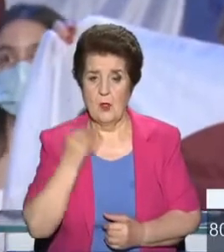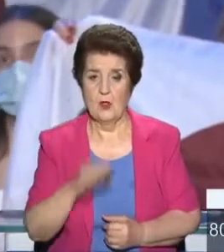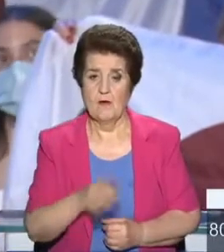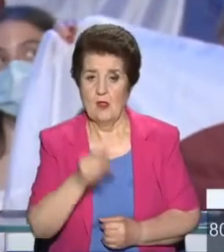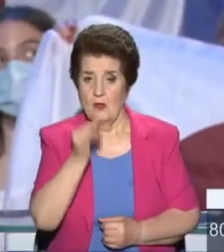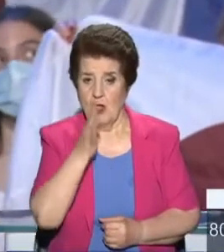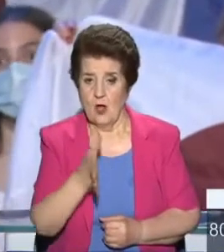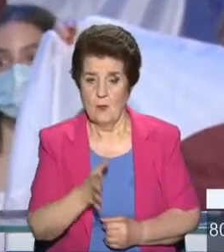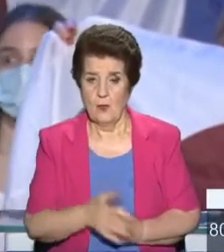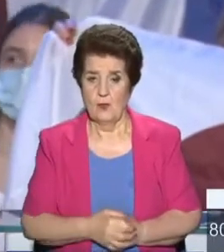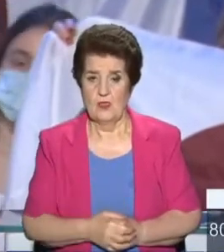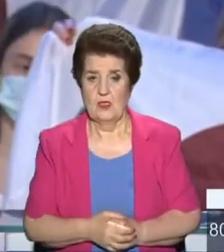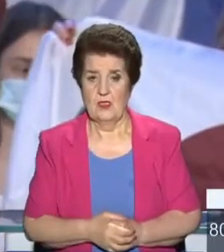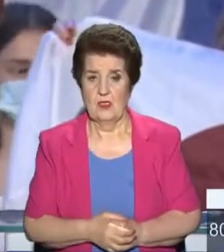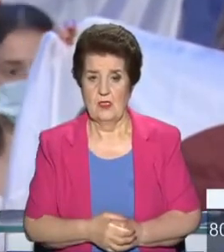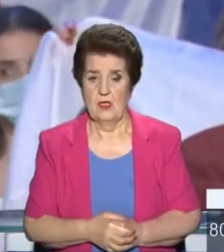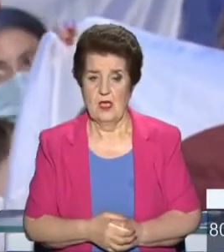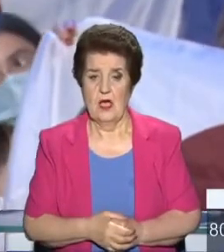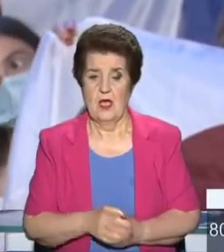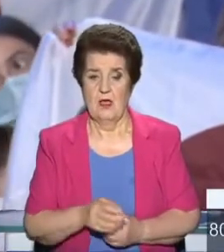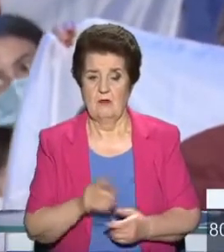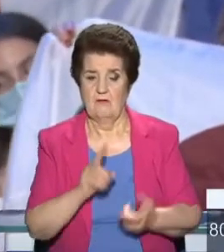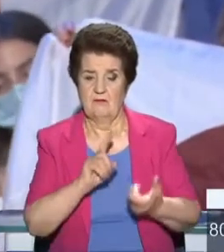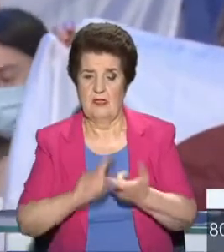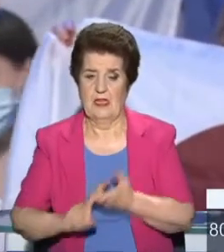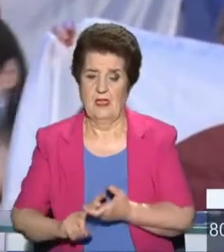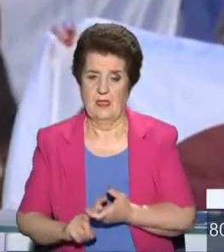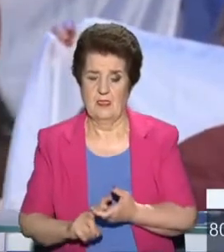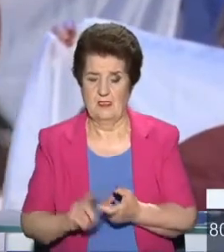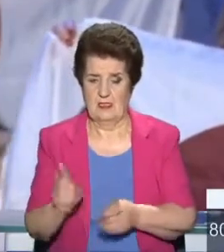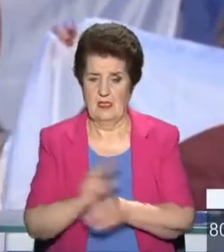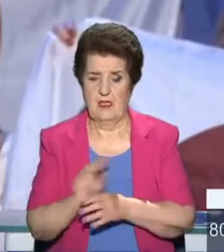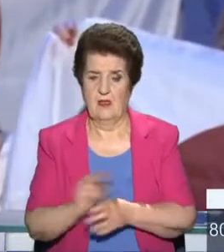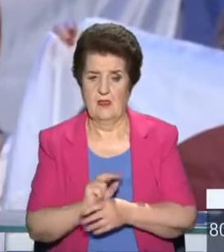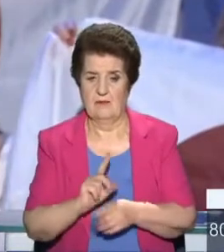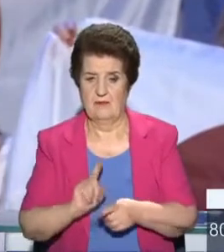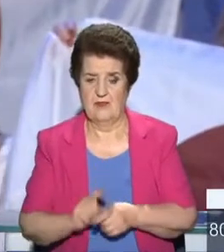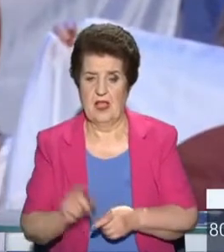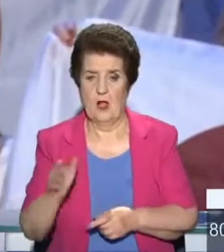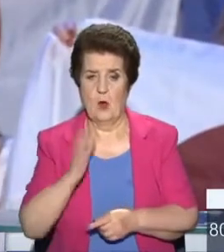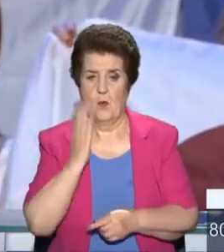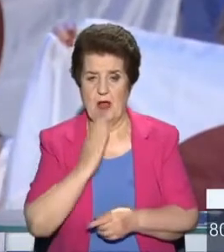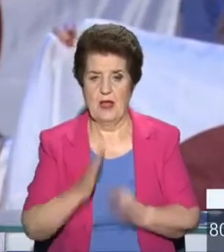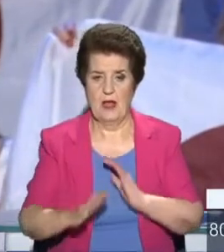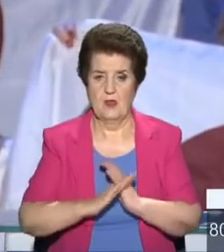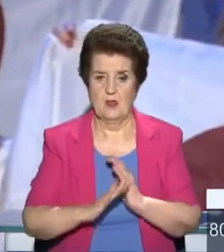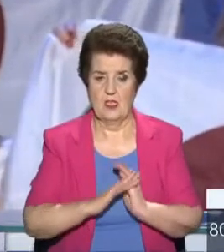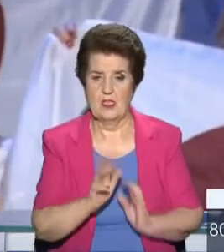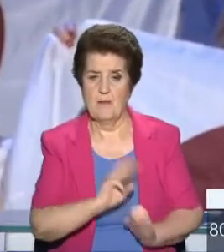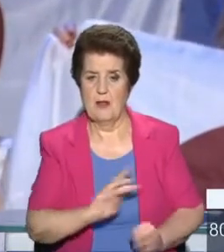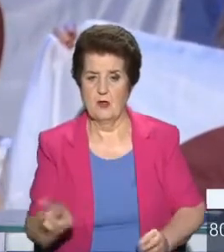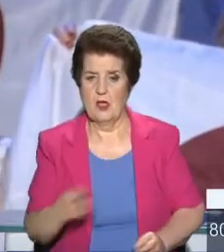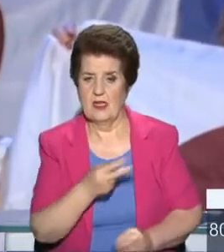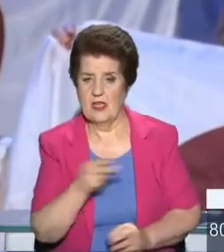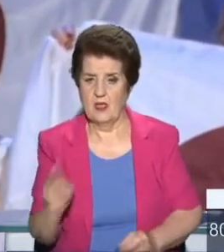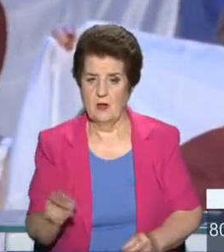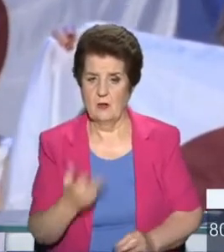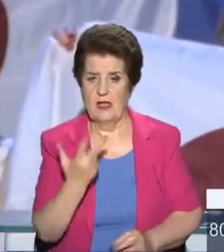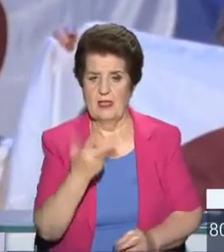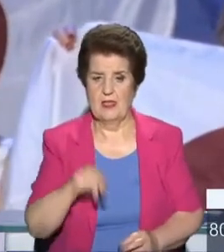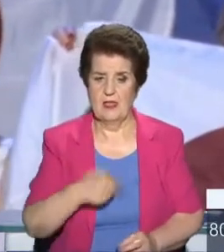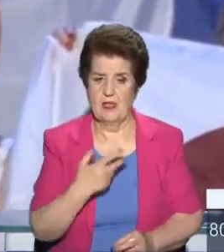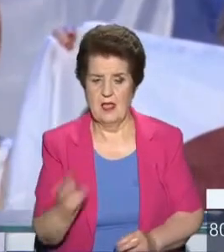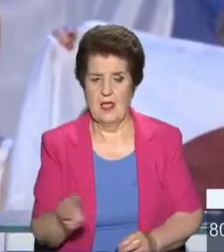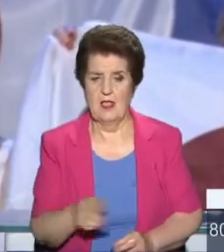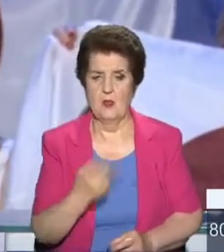putut față face față pandemie de cuvinte 19 România a venit un ajutor de milioane de euro 3,5